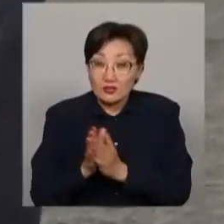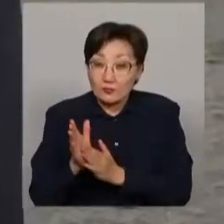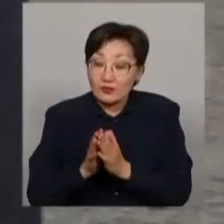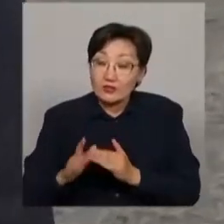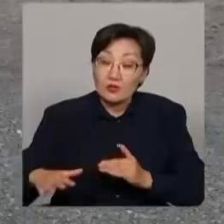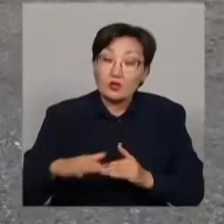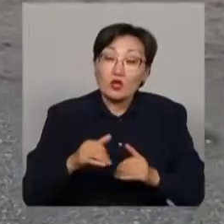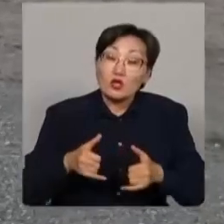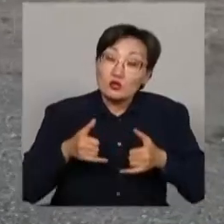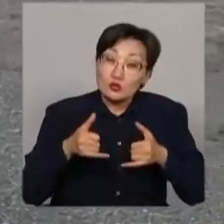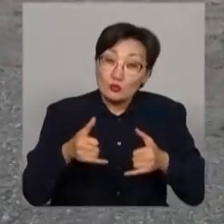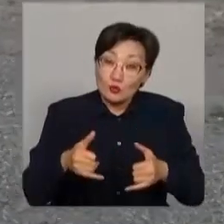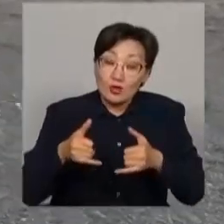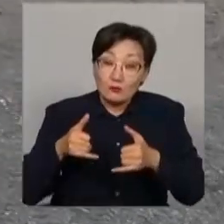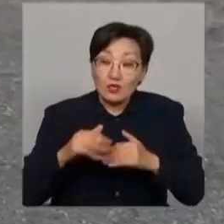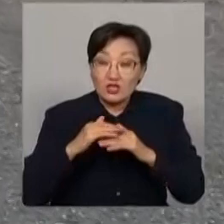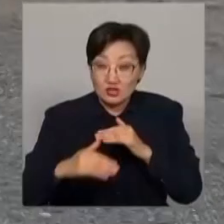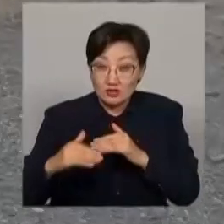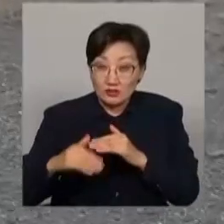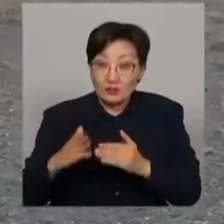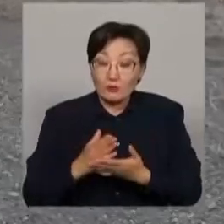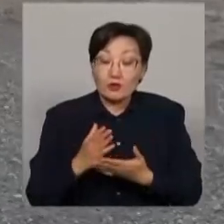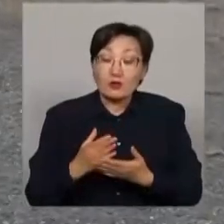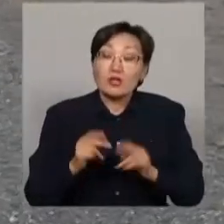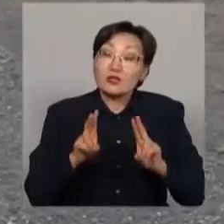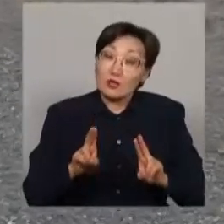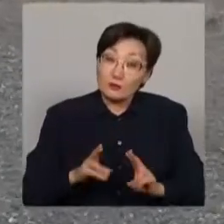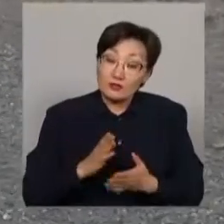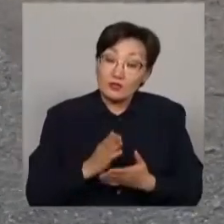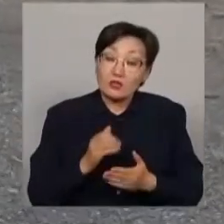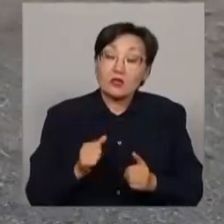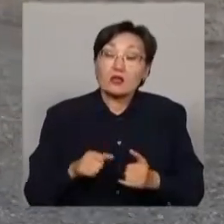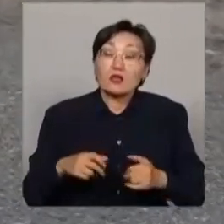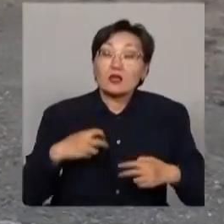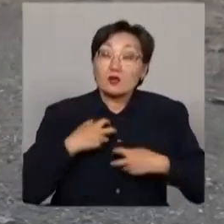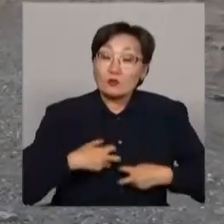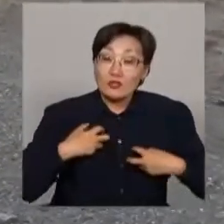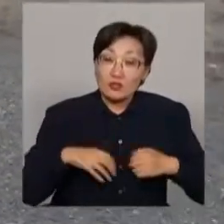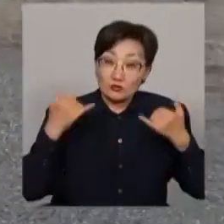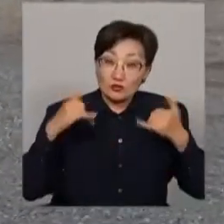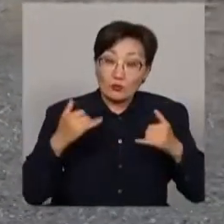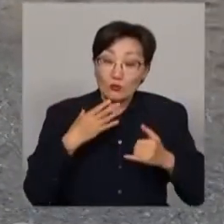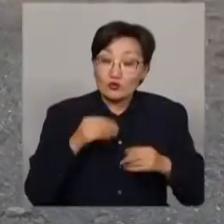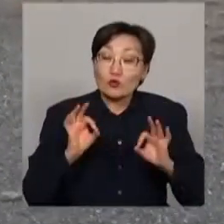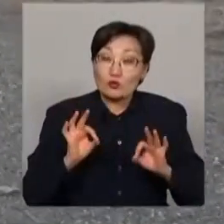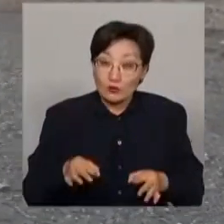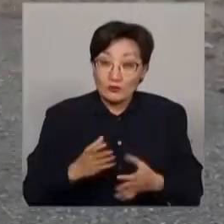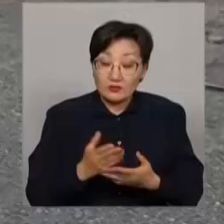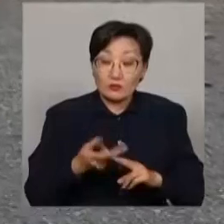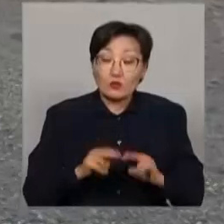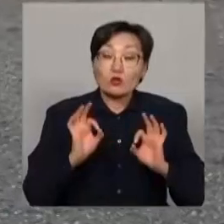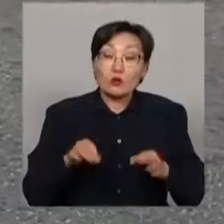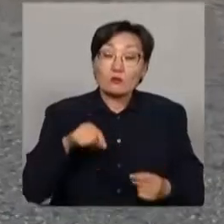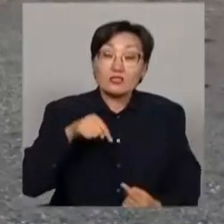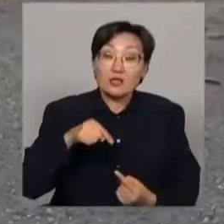суармалы жерлер де. Өзінің тәртібі бар, өйткені әр өзінің ұсақ малға да, ірі қараға да өзінің нормасы бар. Сол нормаға